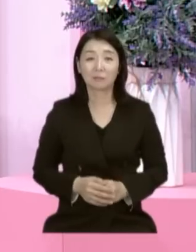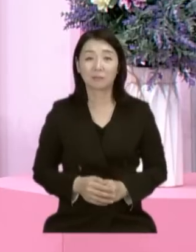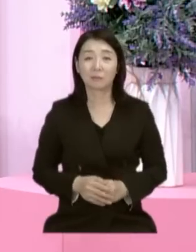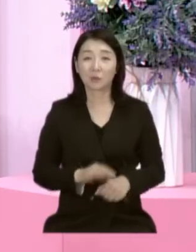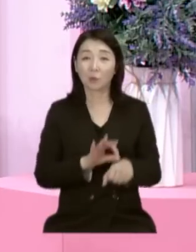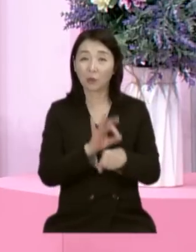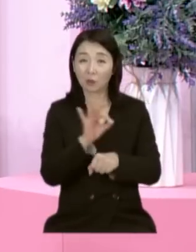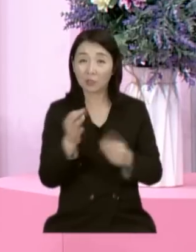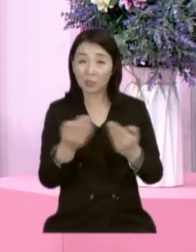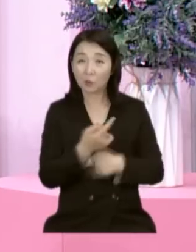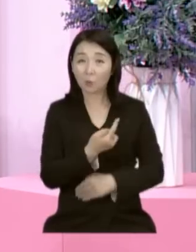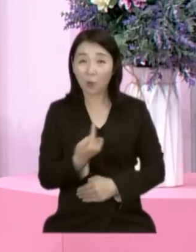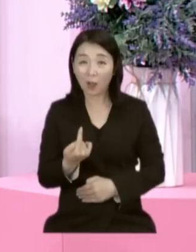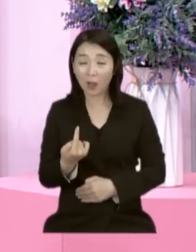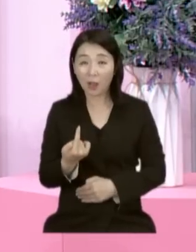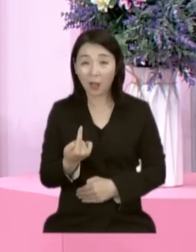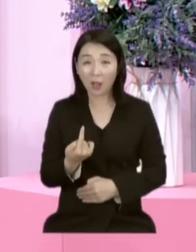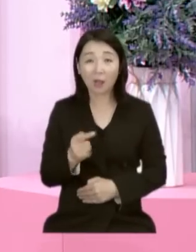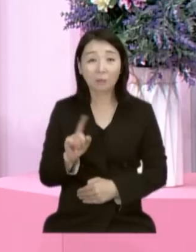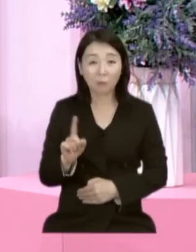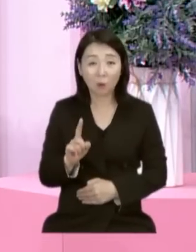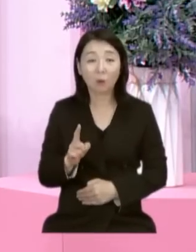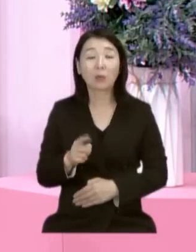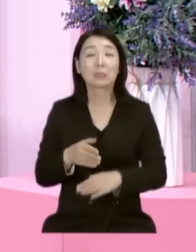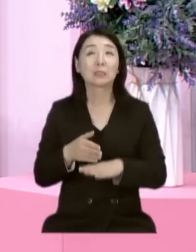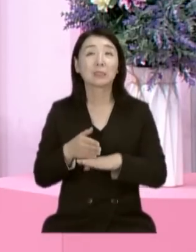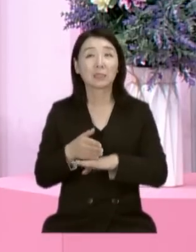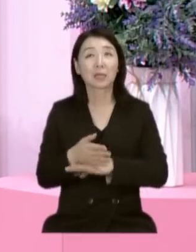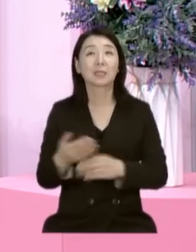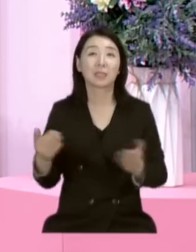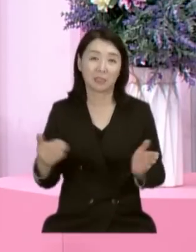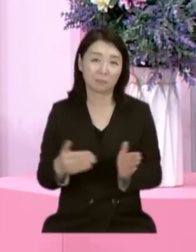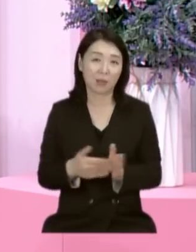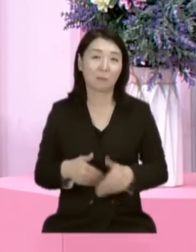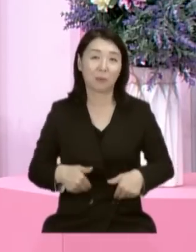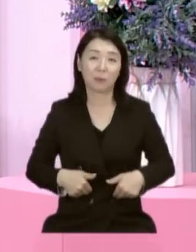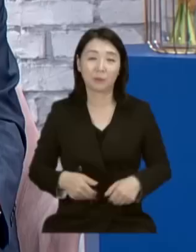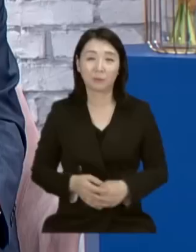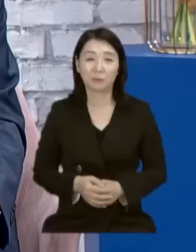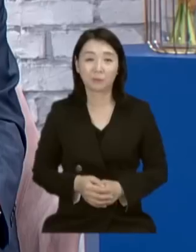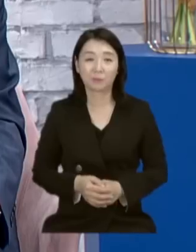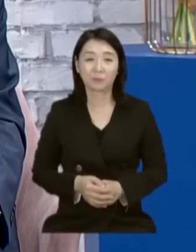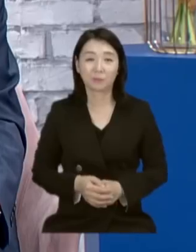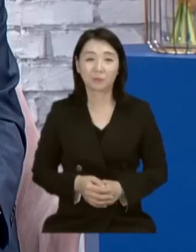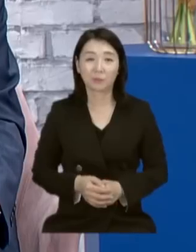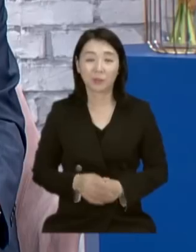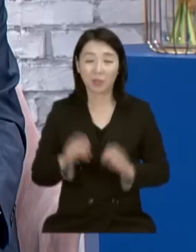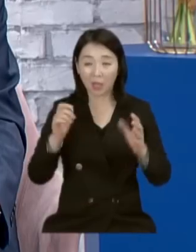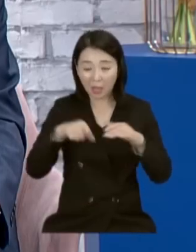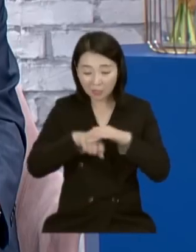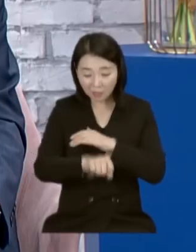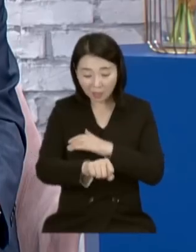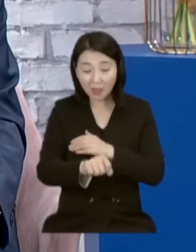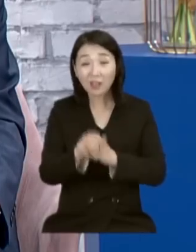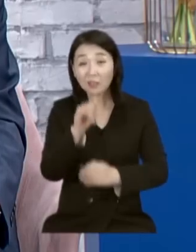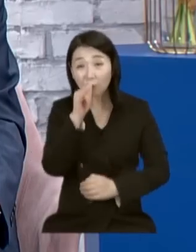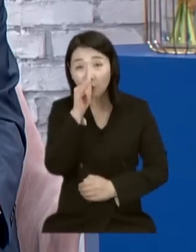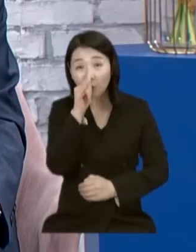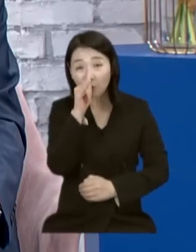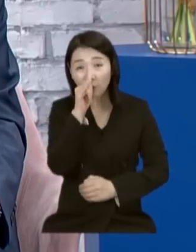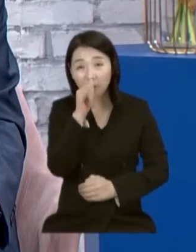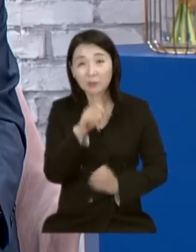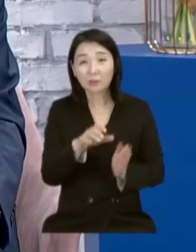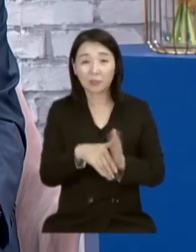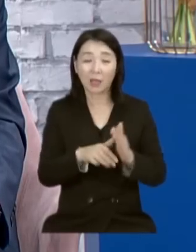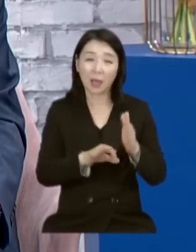또 10시에 출근하는 친구들은 늦게 있고 또 늦게까지 근무하고 가고 출산한 직원들 같은 경우에는 네. 이제